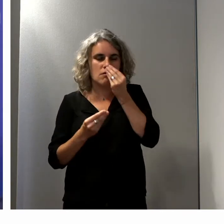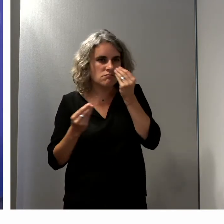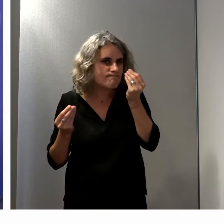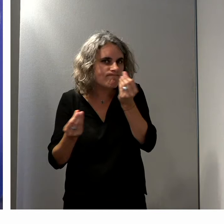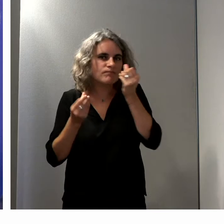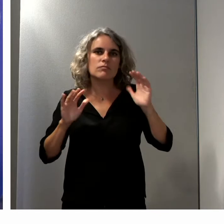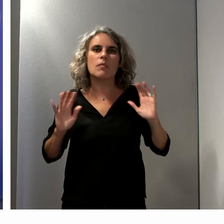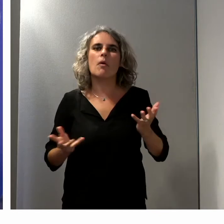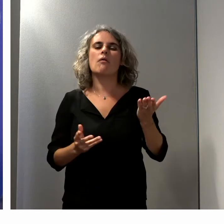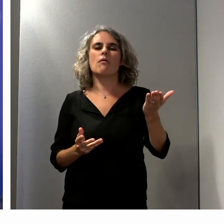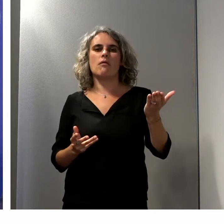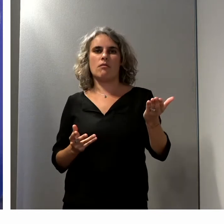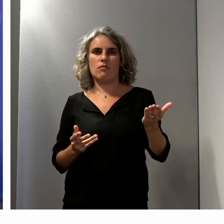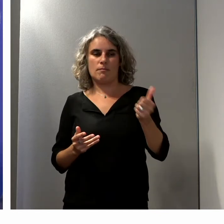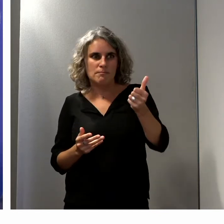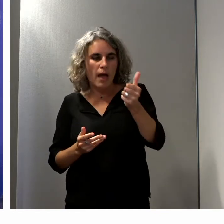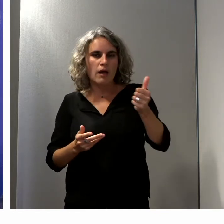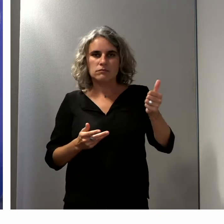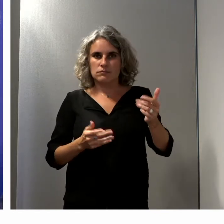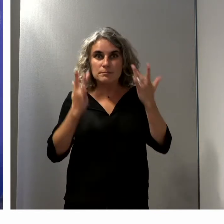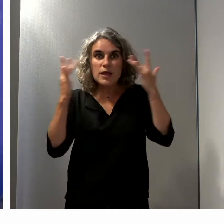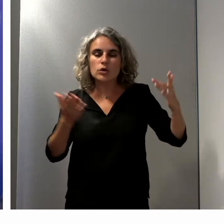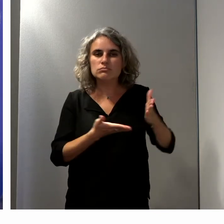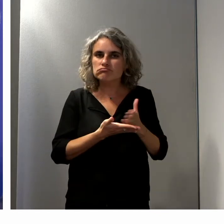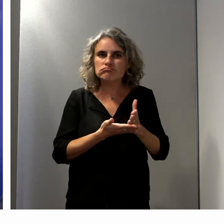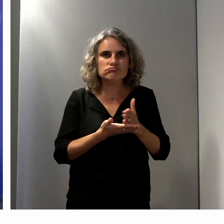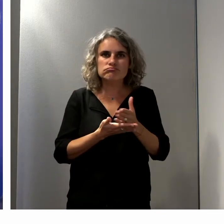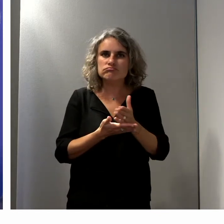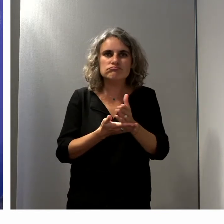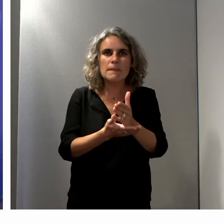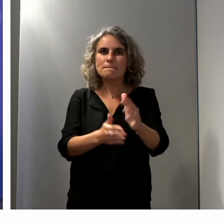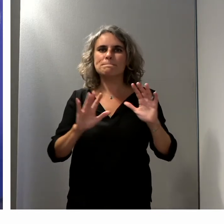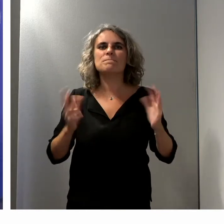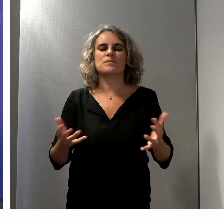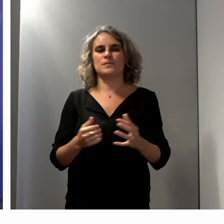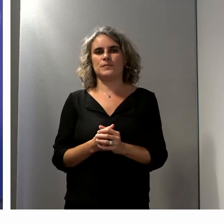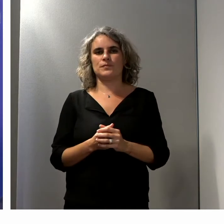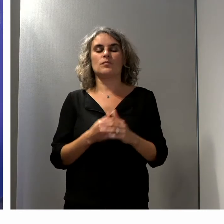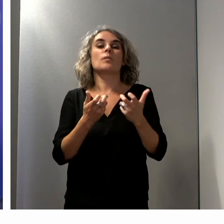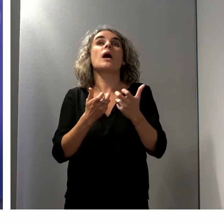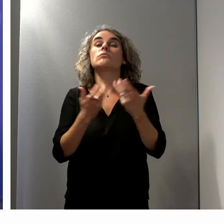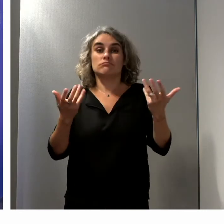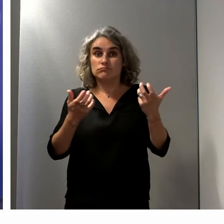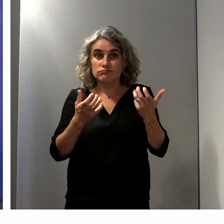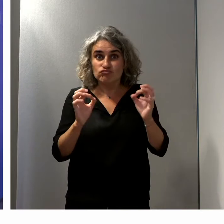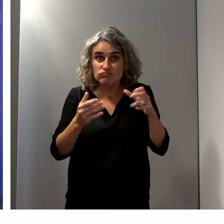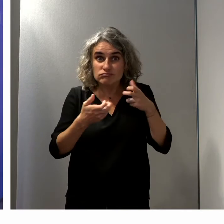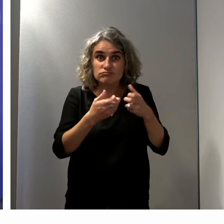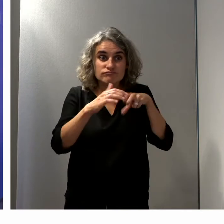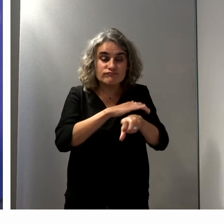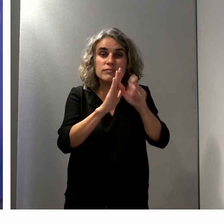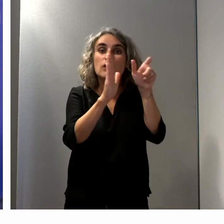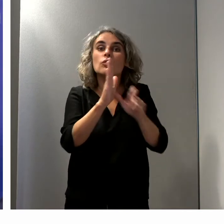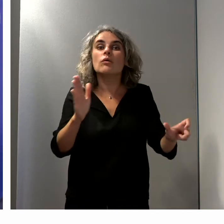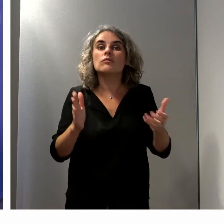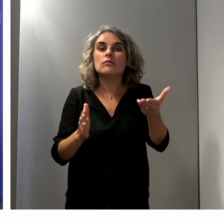voilà, le voyage de l'usager, de l'utilisateur. Alors ça peut être, si je vais dans un restaurant, hein, du moment